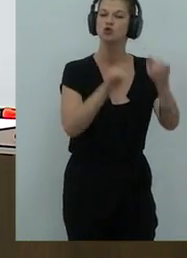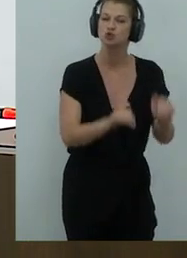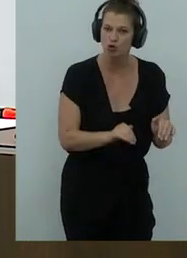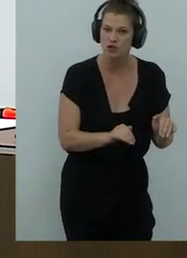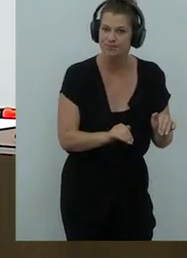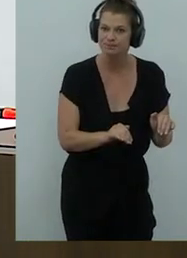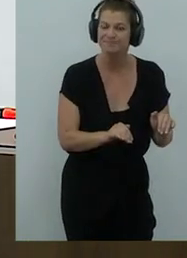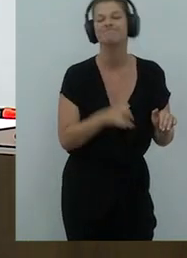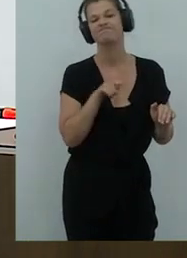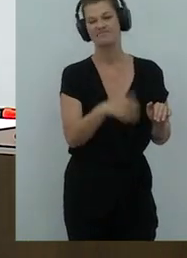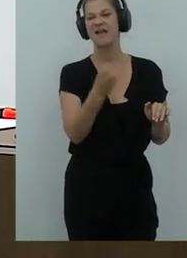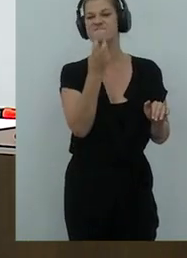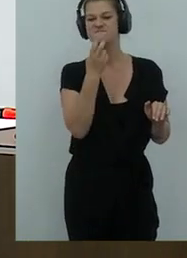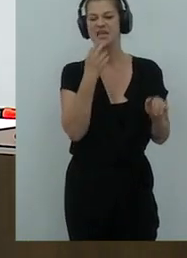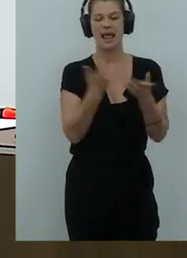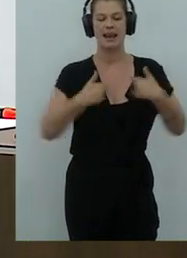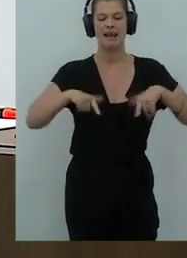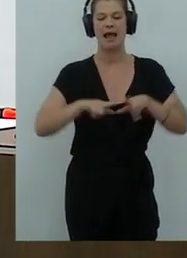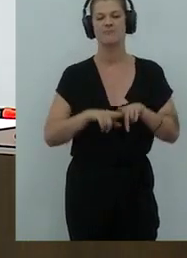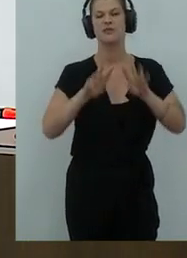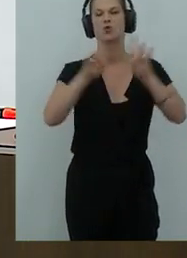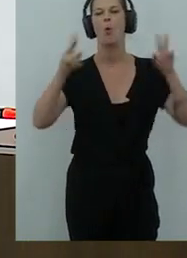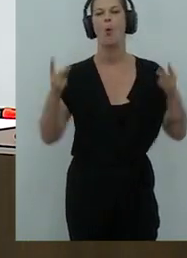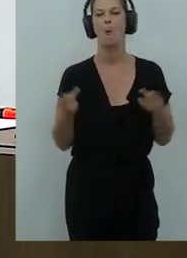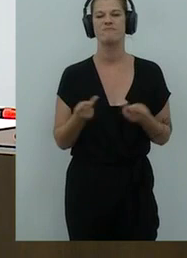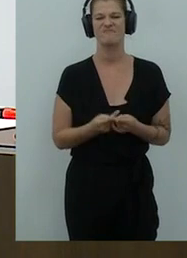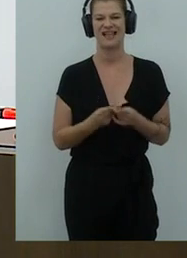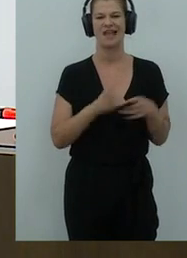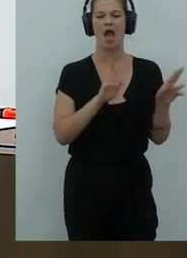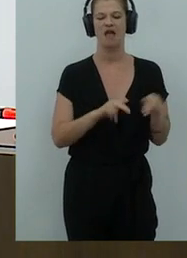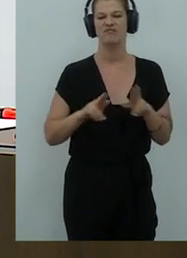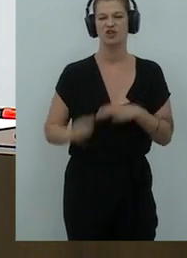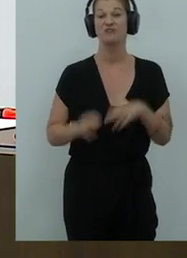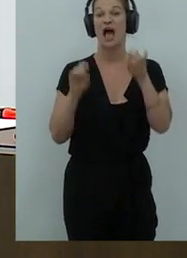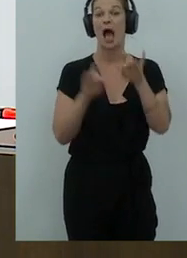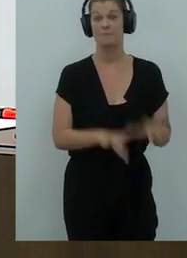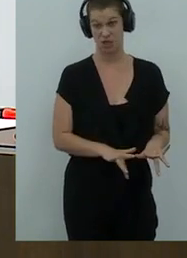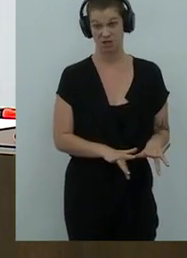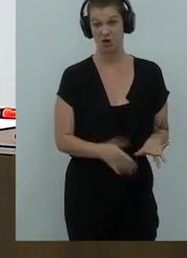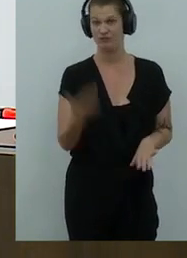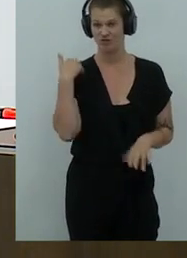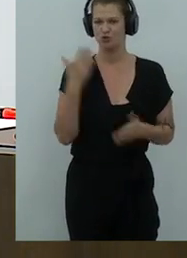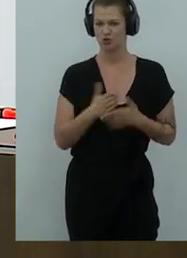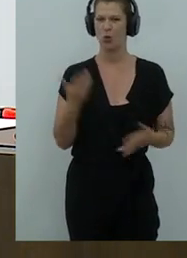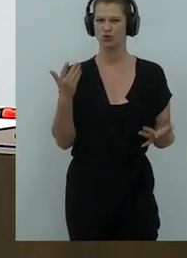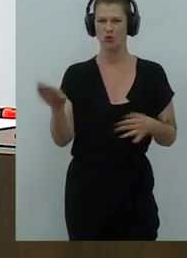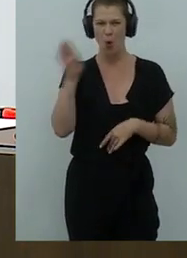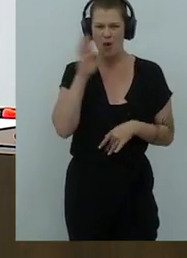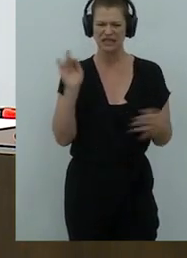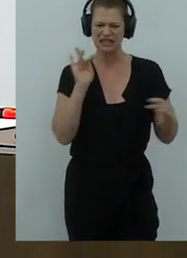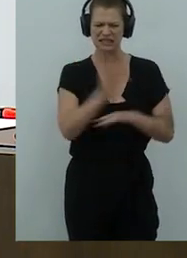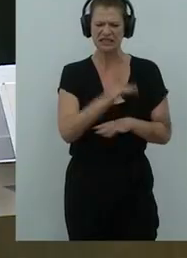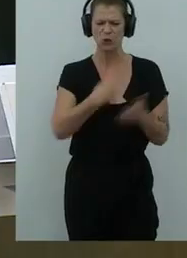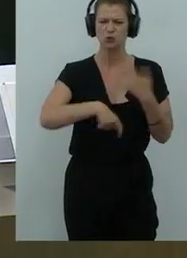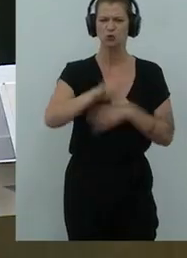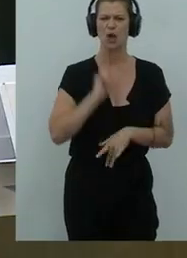Landesumweltanwaltschaft abschaffen wollte. Wir haben vorher gehört, die große Kritik am Kauf des teuersten Sumpflandes der Welt, 37 Millionen